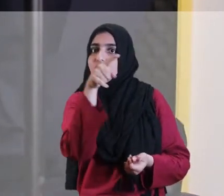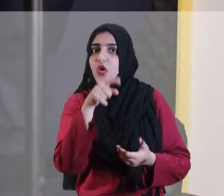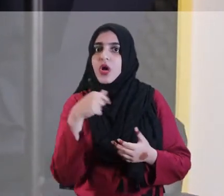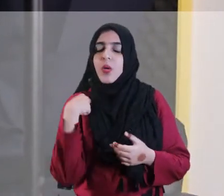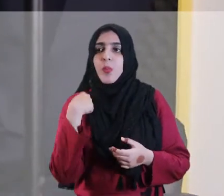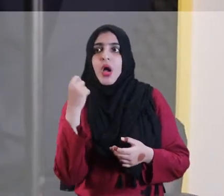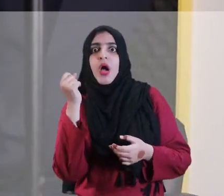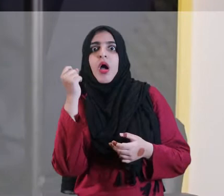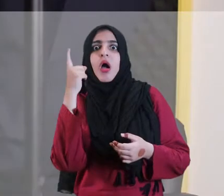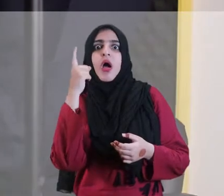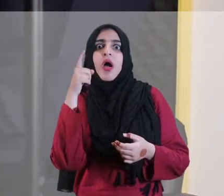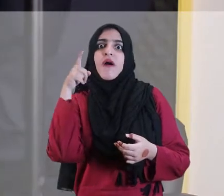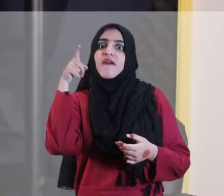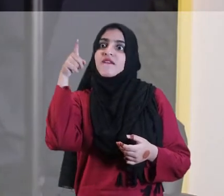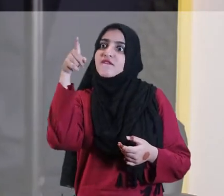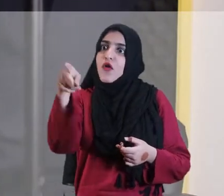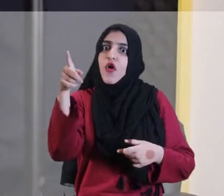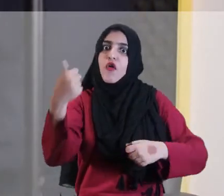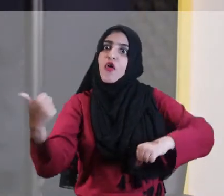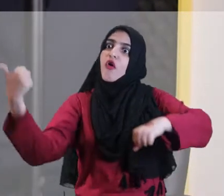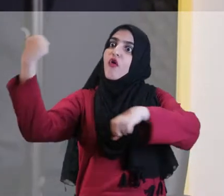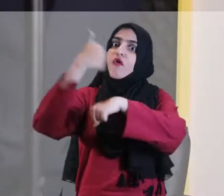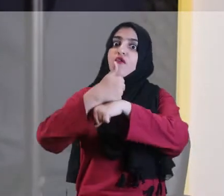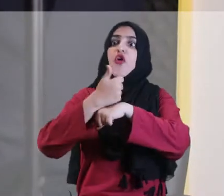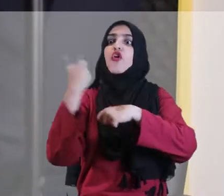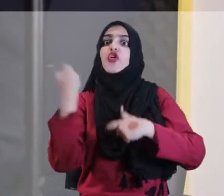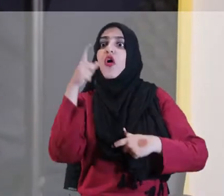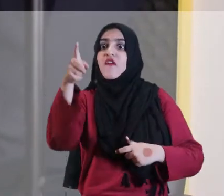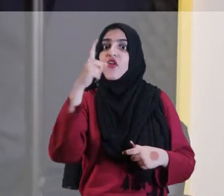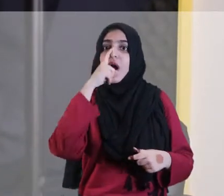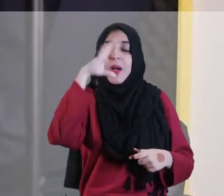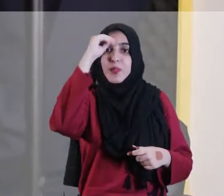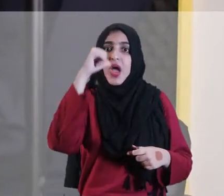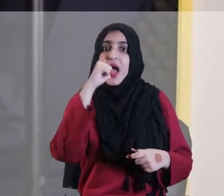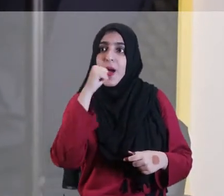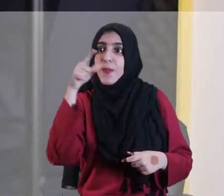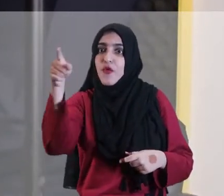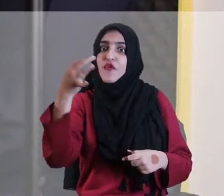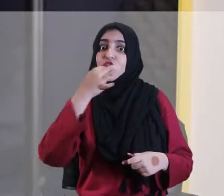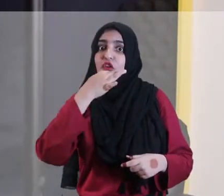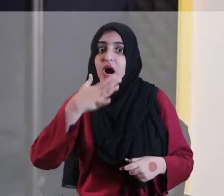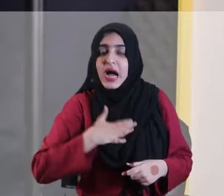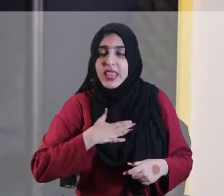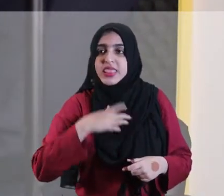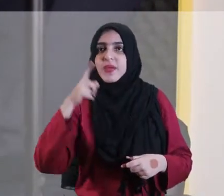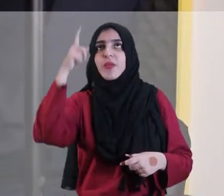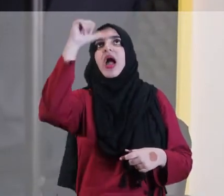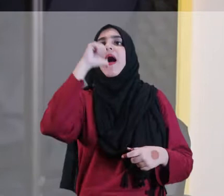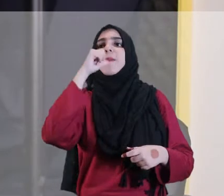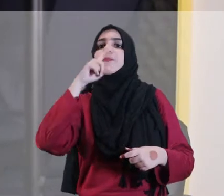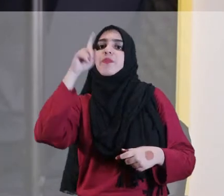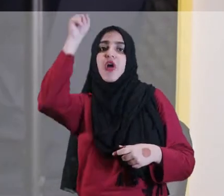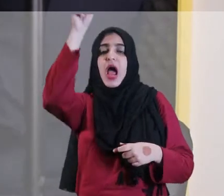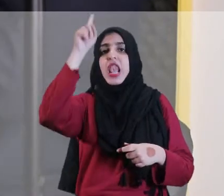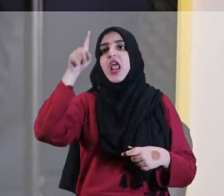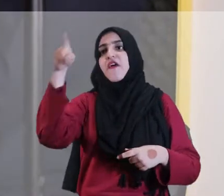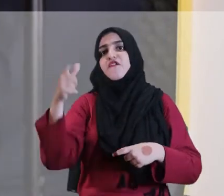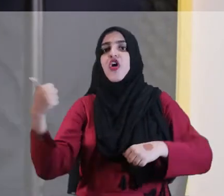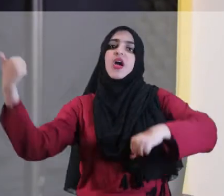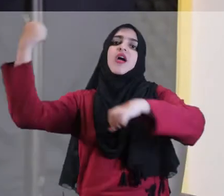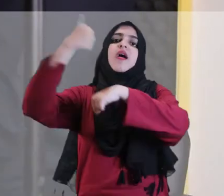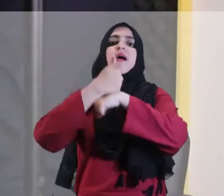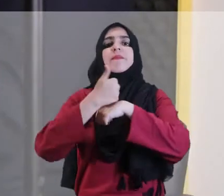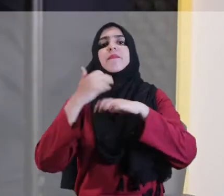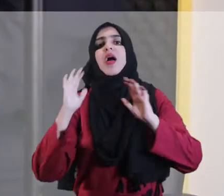पकाते वक्त कि वह अपने मां-बाप के सामने झुका उसको वहां यह उस पर बिठा दिया इससे मोबाइल रखे बोला है नहीं तो उसकी जात